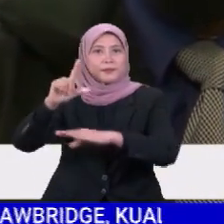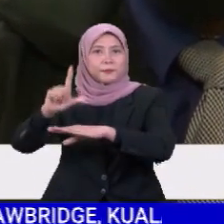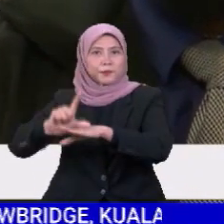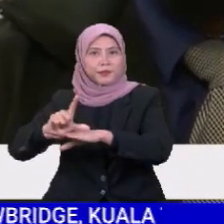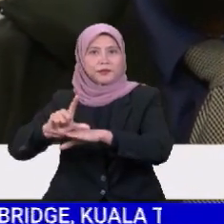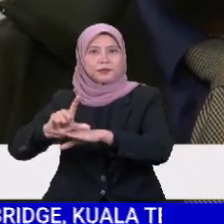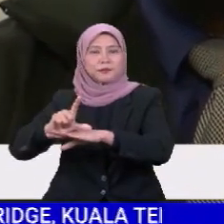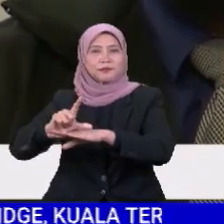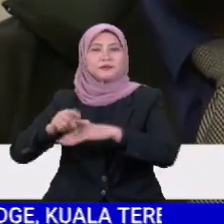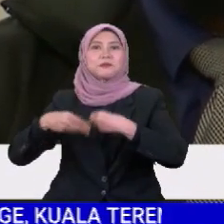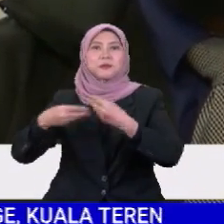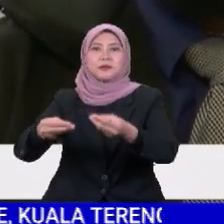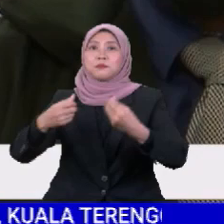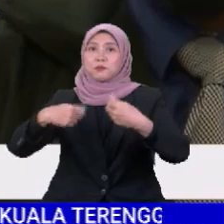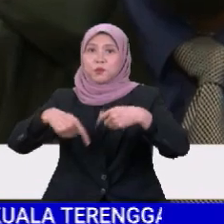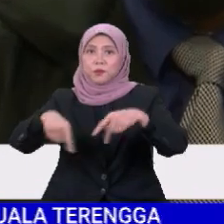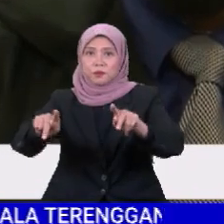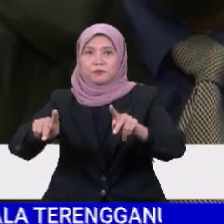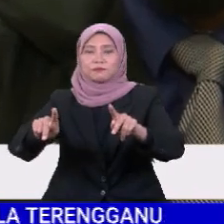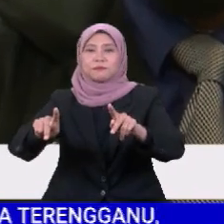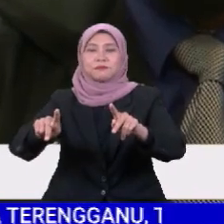yang telah diberikan tawaran,